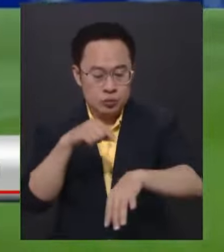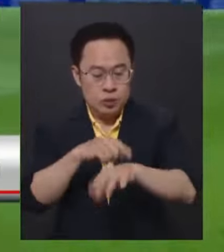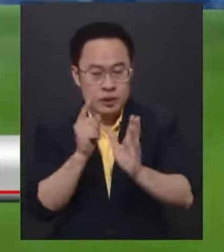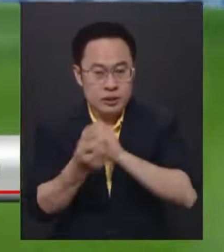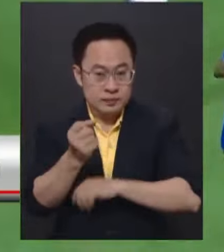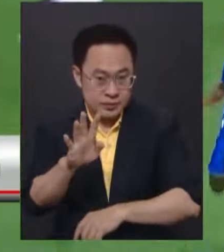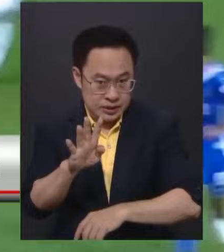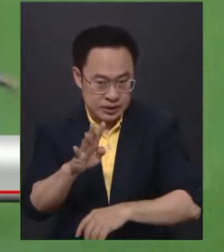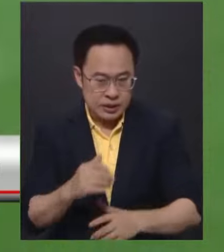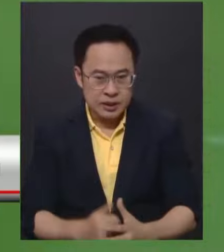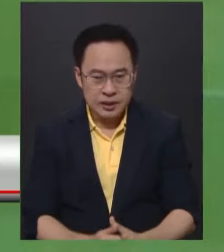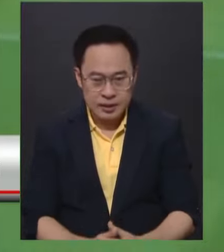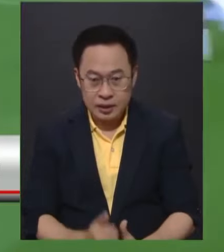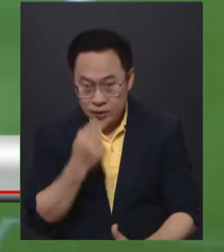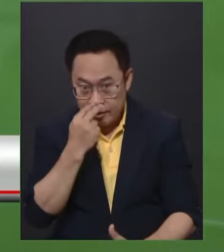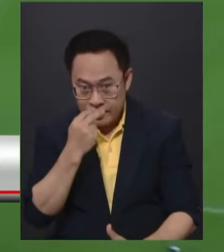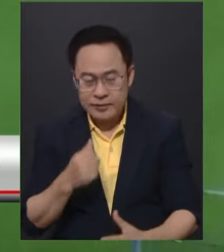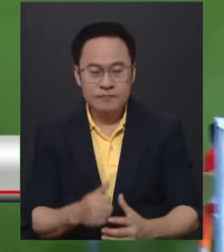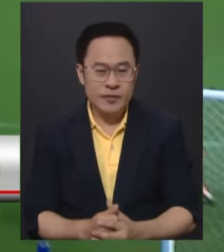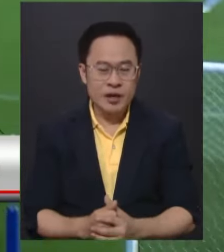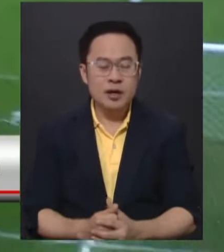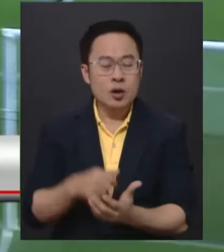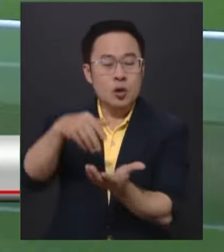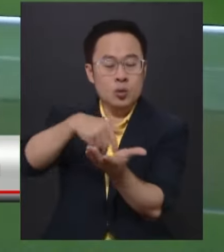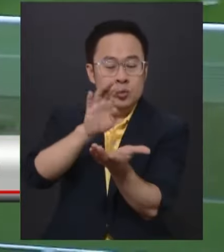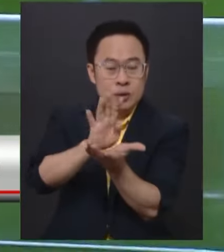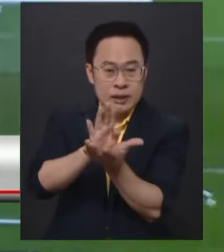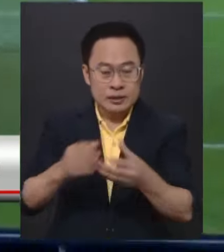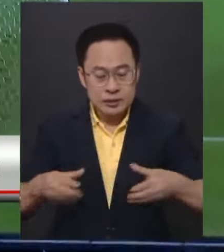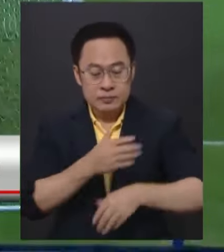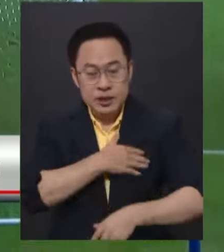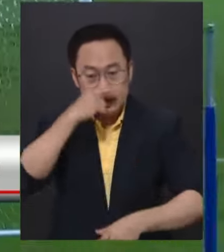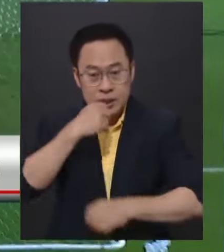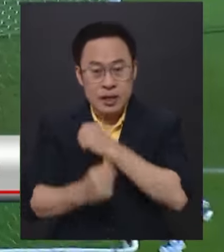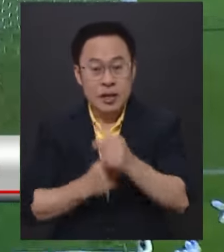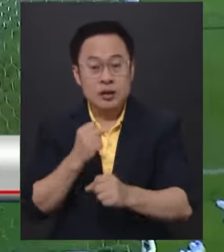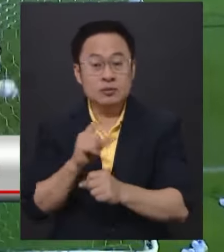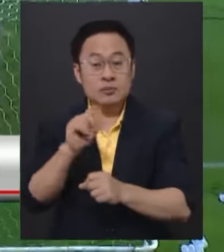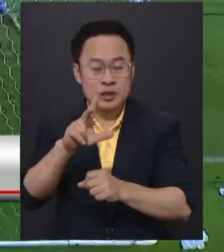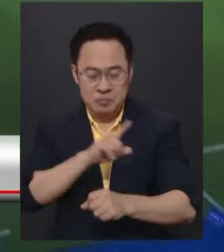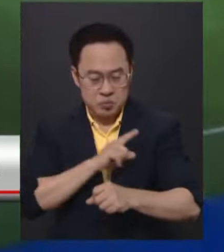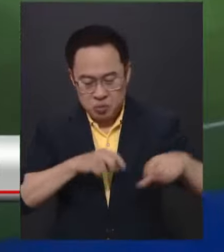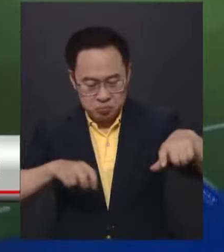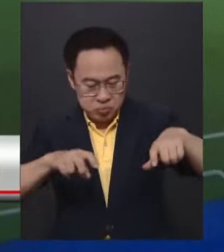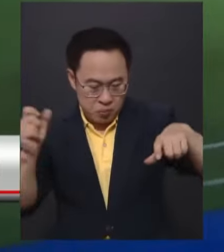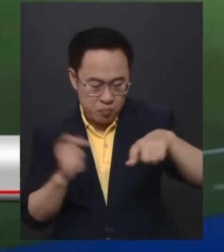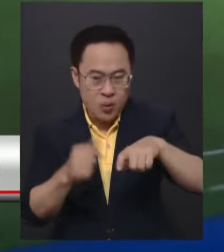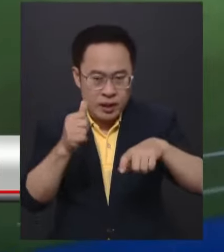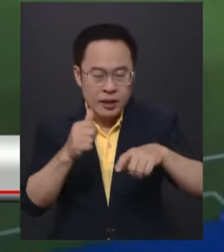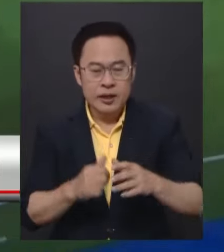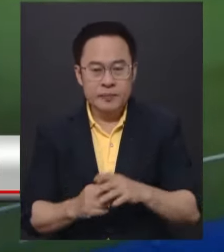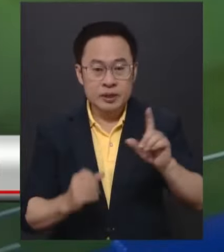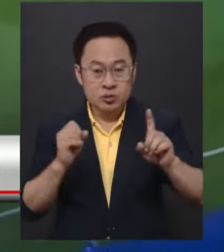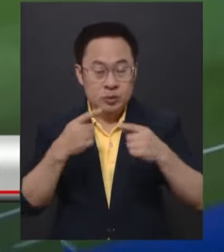นี่ก็เป็นกองหลังดาวรุ่งที่ติดทีมชาติไทยชุด U23 ไปแล้วนะครับแล้วก็หลุดมายิงมุมแคบเข้าไปครับแต่หลังจากนั้นครับเทโ